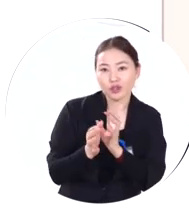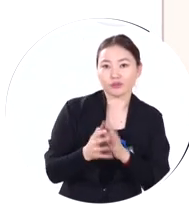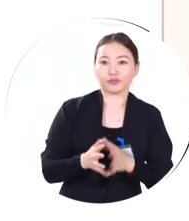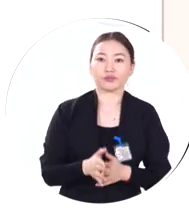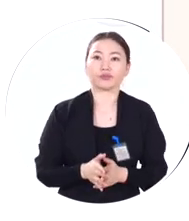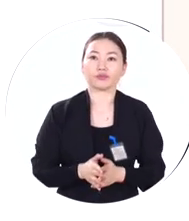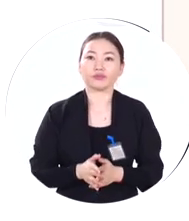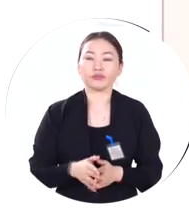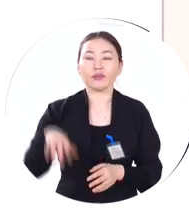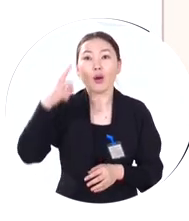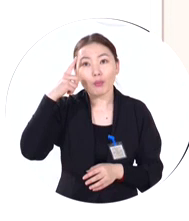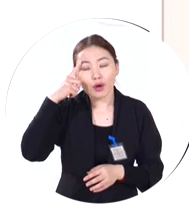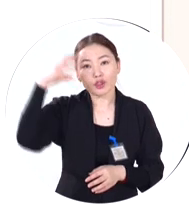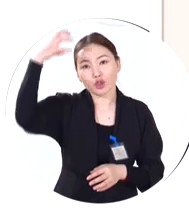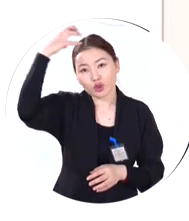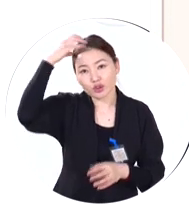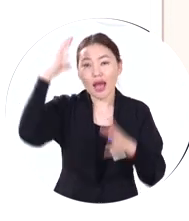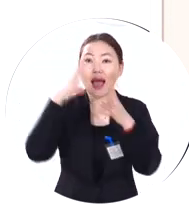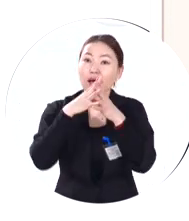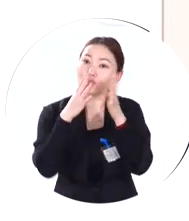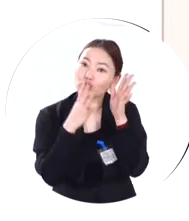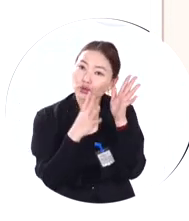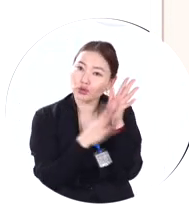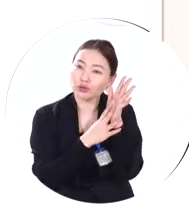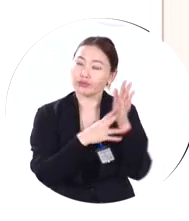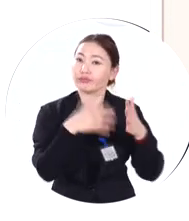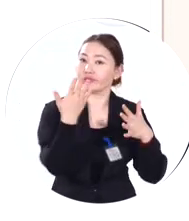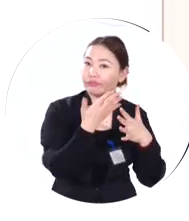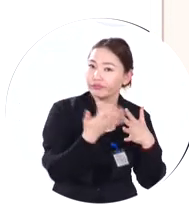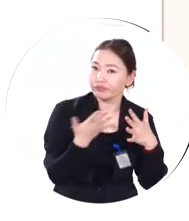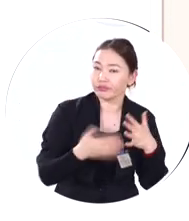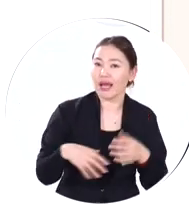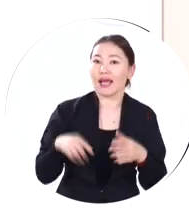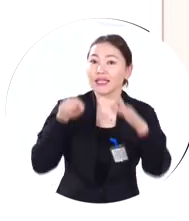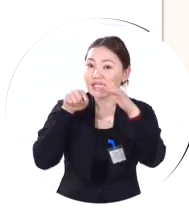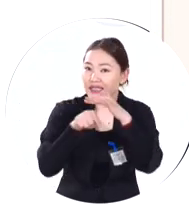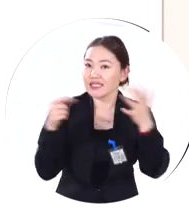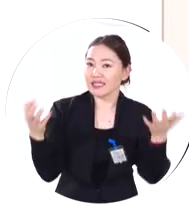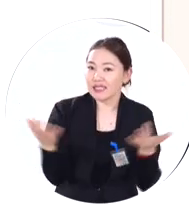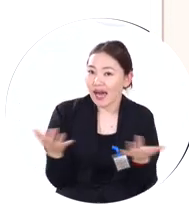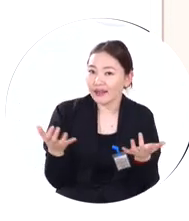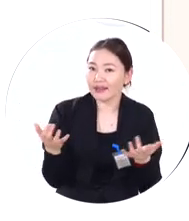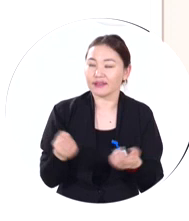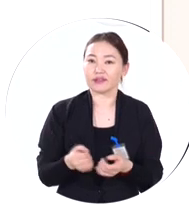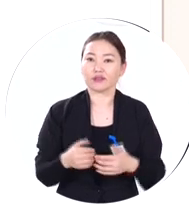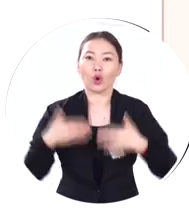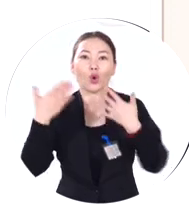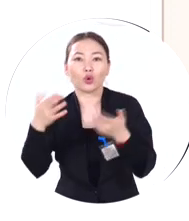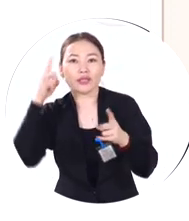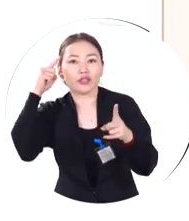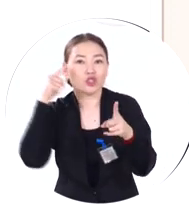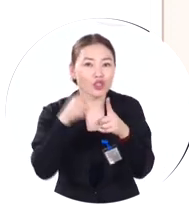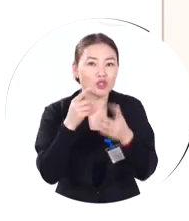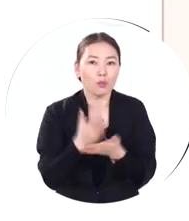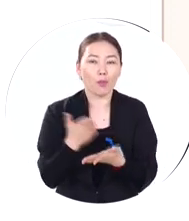Монголын төрд 14 зүйл бүхий шаардлага судалгааг хөрвүүлэхийг зорьсон юм. Энэ бол Монголоос